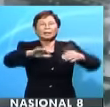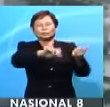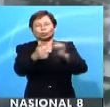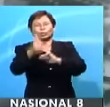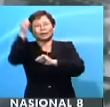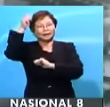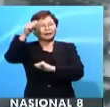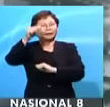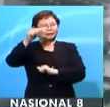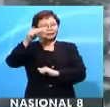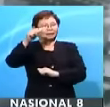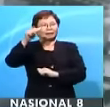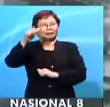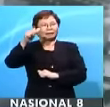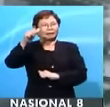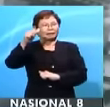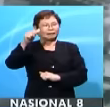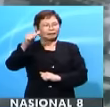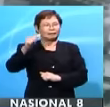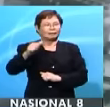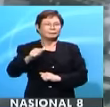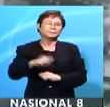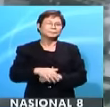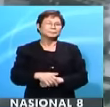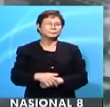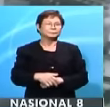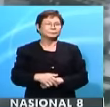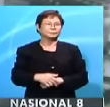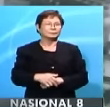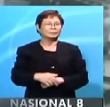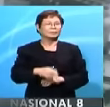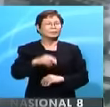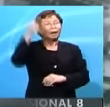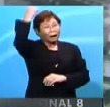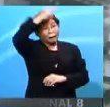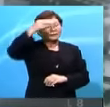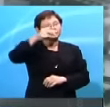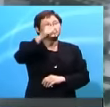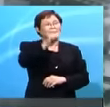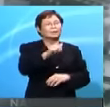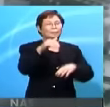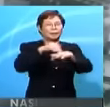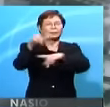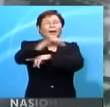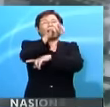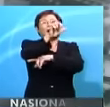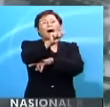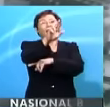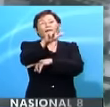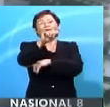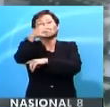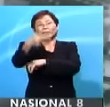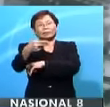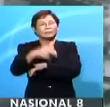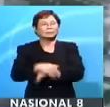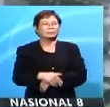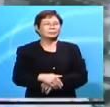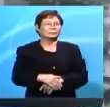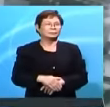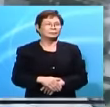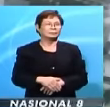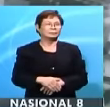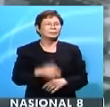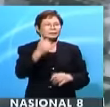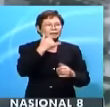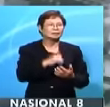itu apa nama? Al-Hajju Yaumul Arafah. Haji itu ialah pada hari Arafah itu. Kalau nak cerita pada kesilapan-kesilapan